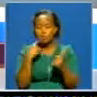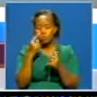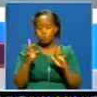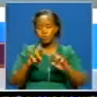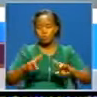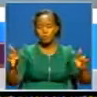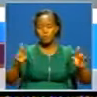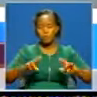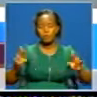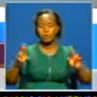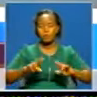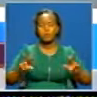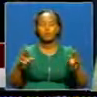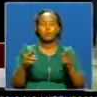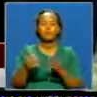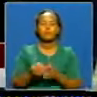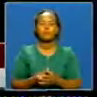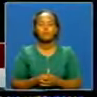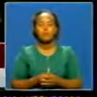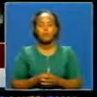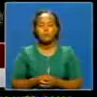wa taarifa za biashara.